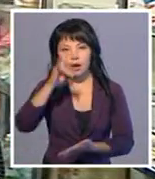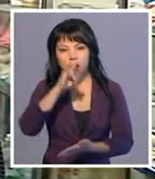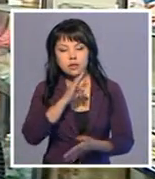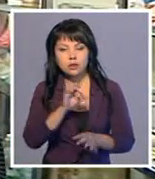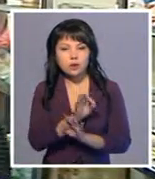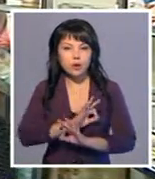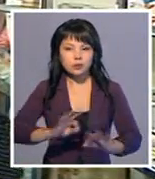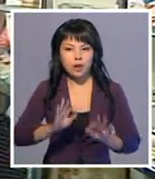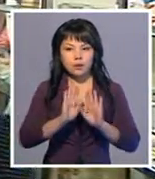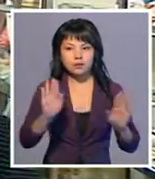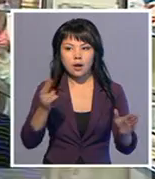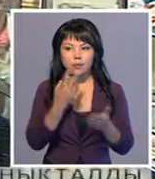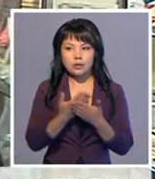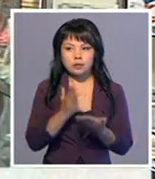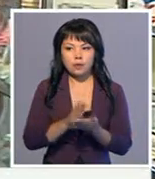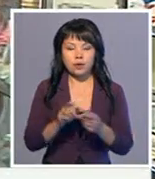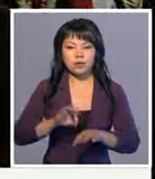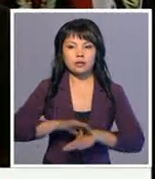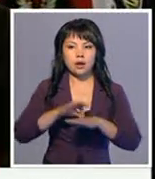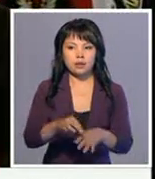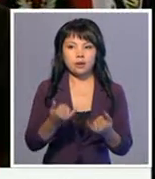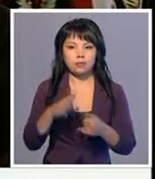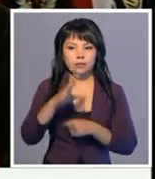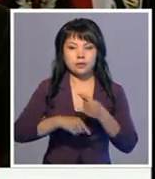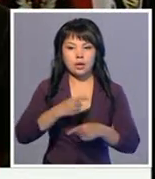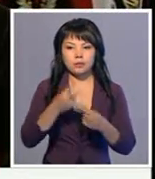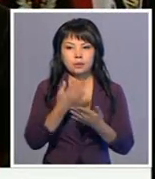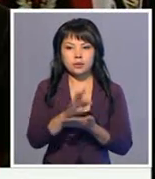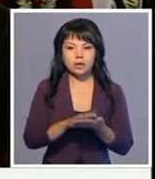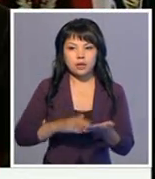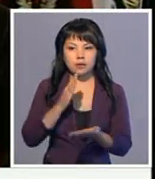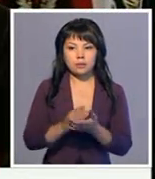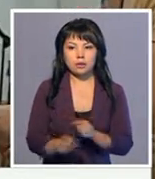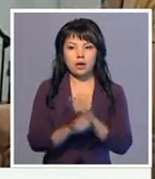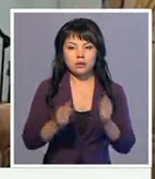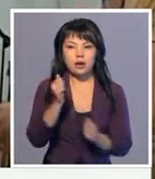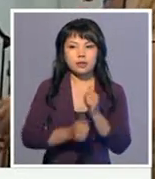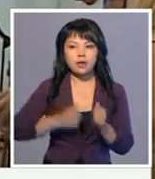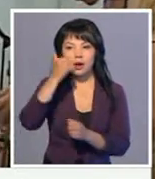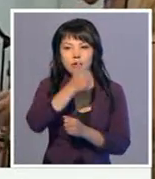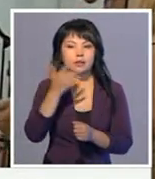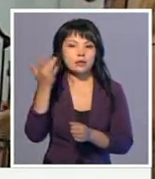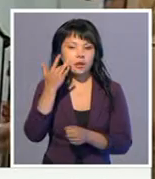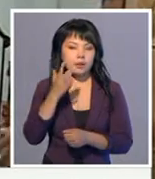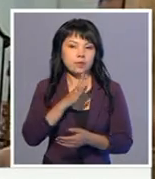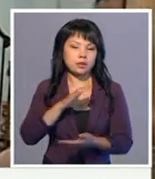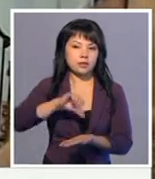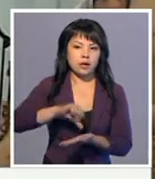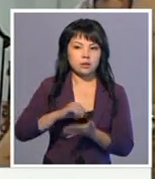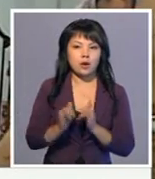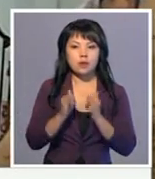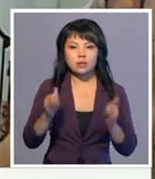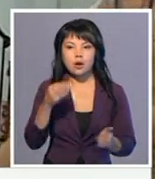тауары атты көрме байқауы ұйымдастырылып келеді. Дәстүрге айналған шара биыл да жалғасын тапты. Жылдан жылға сайысқа қатысушылардың саны мен сапасы да